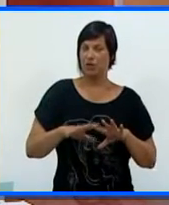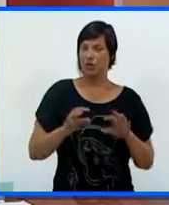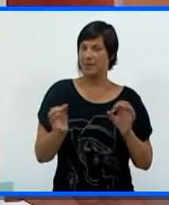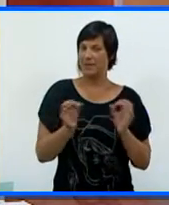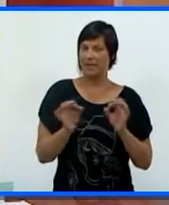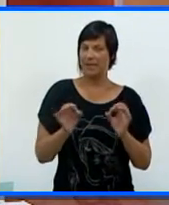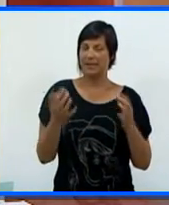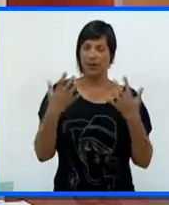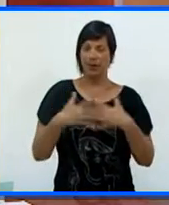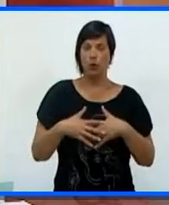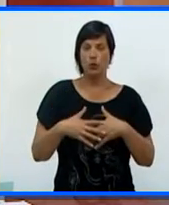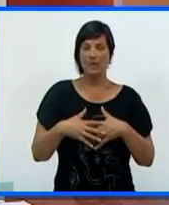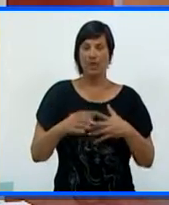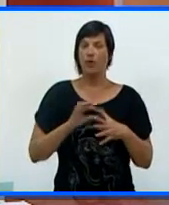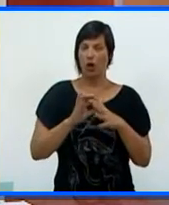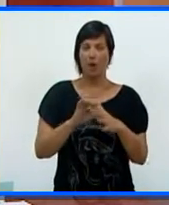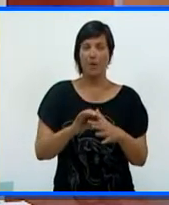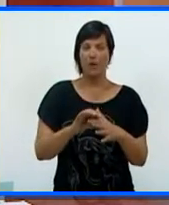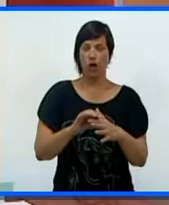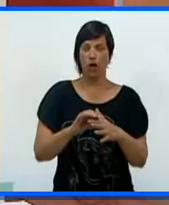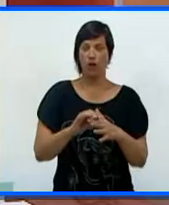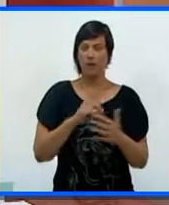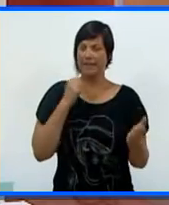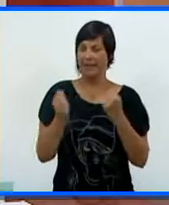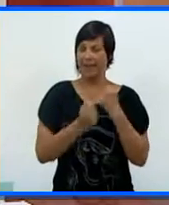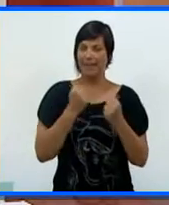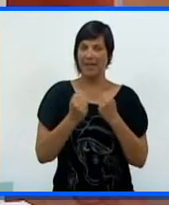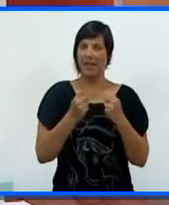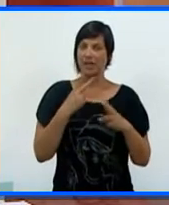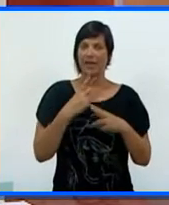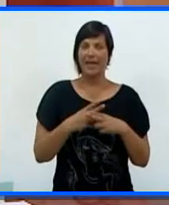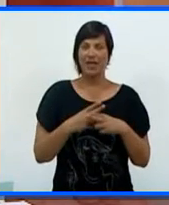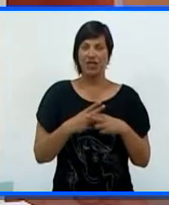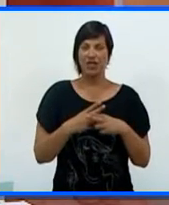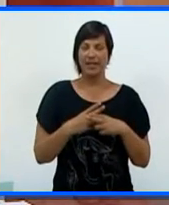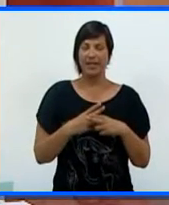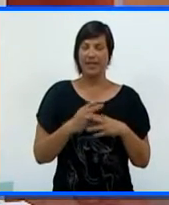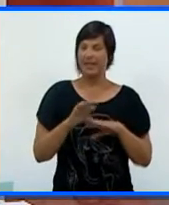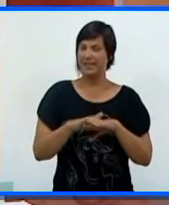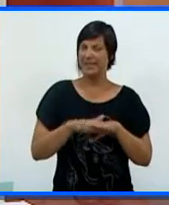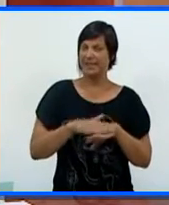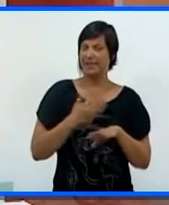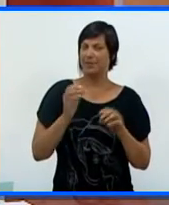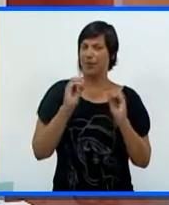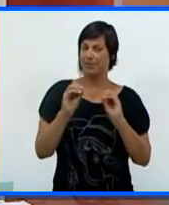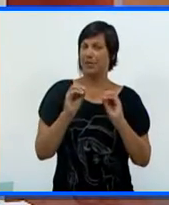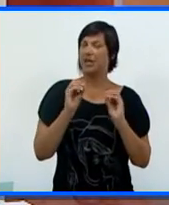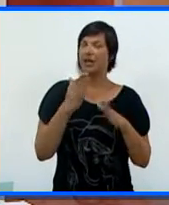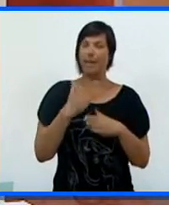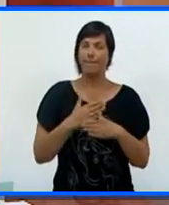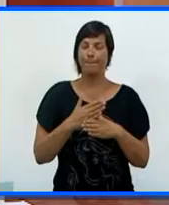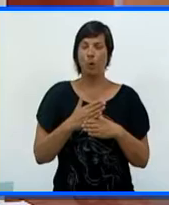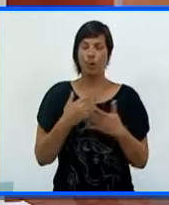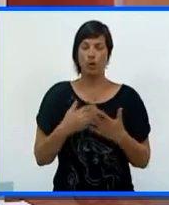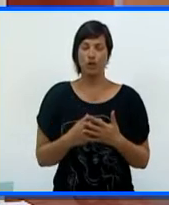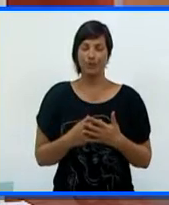specijaliziranih ustanova i institucija koje provode rehabilitaciju i liječenje, skrb, obrazovanje i stručnu pomoć